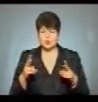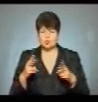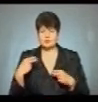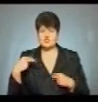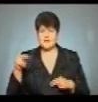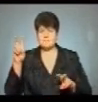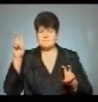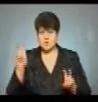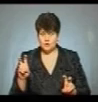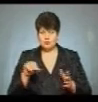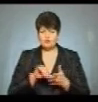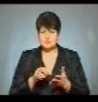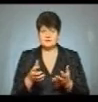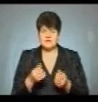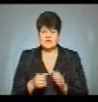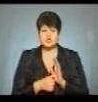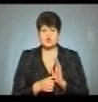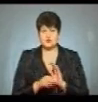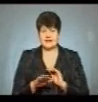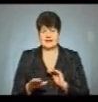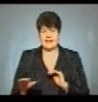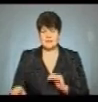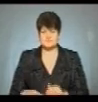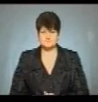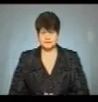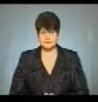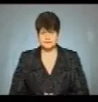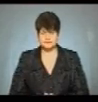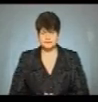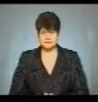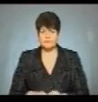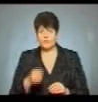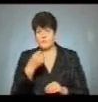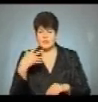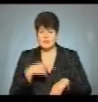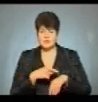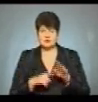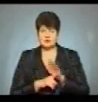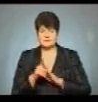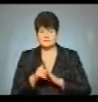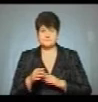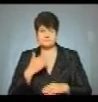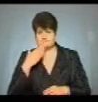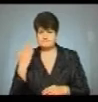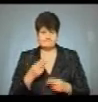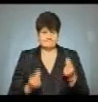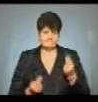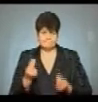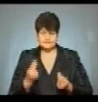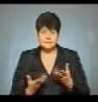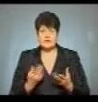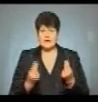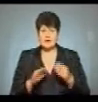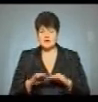«Чемпіон». Участь у фестивалі взяли 600 дітей. О 15-й годині розпочалася остання гра. Грають